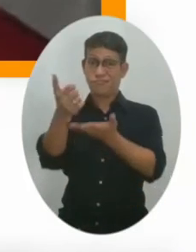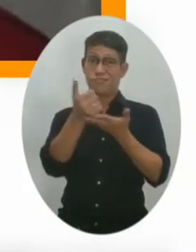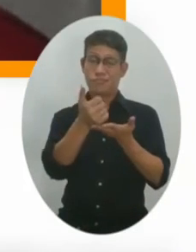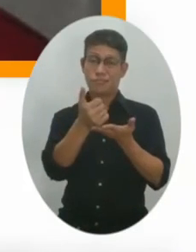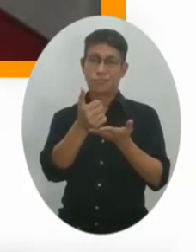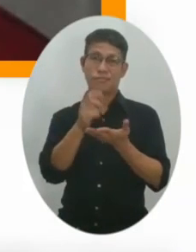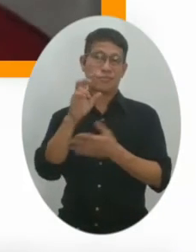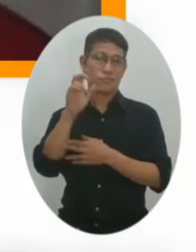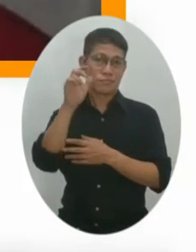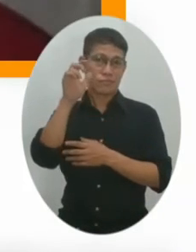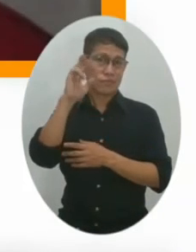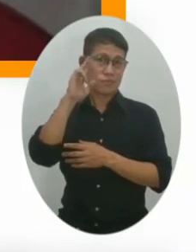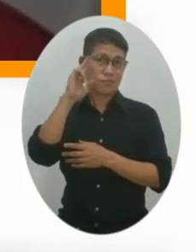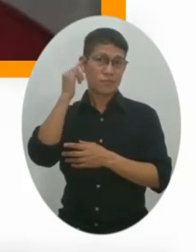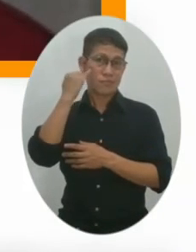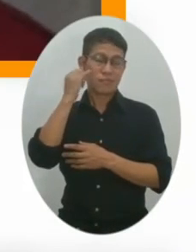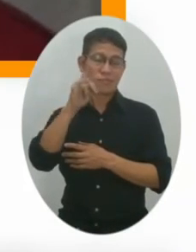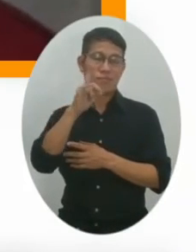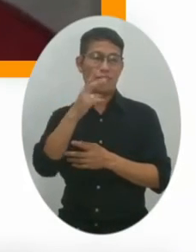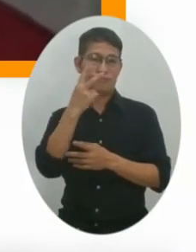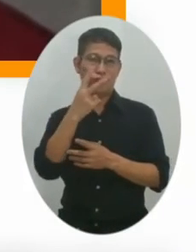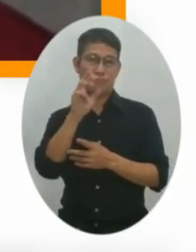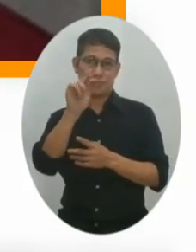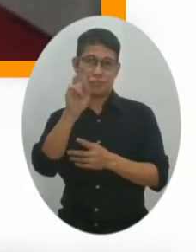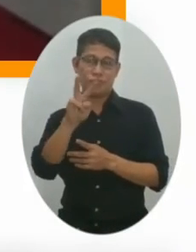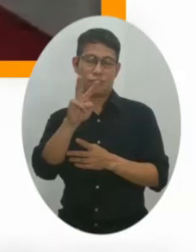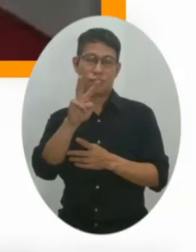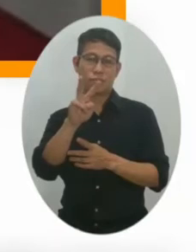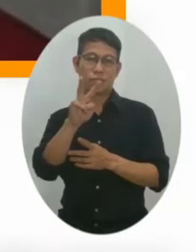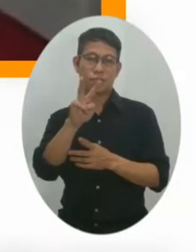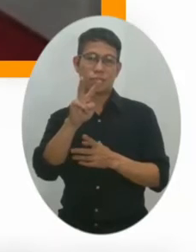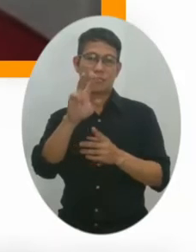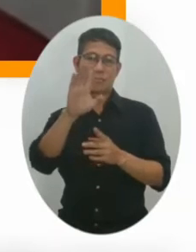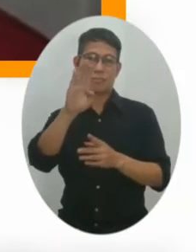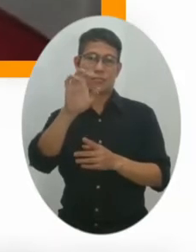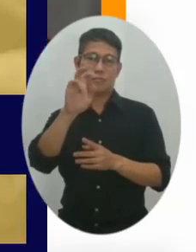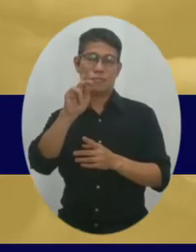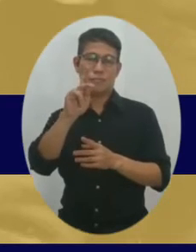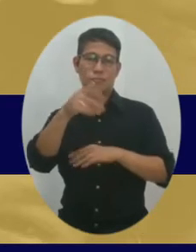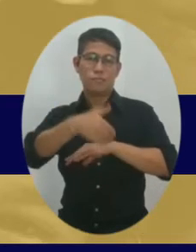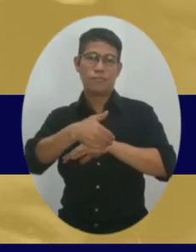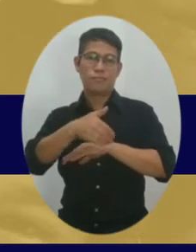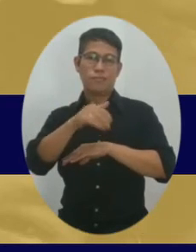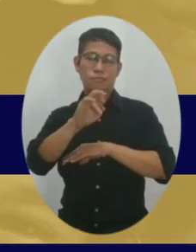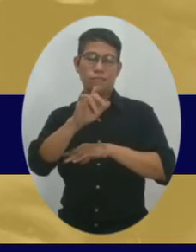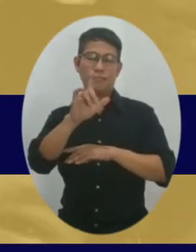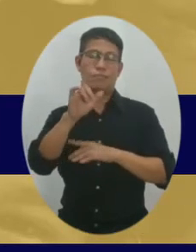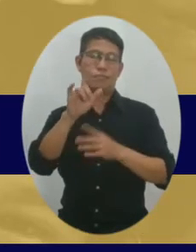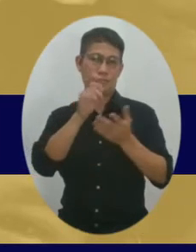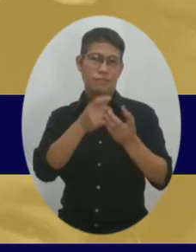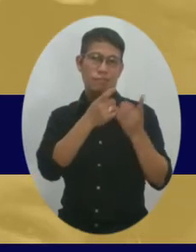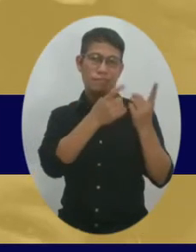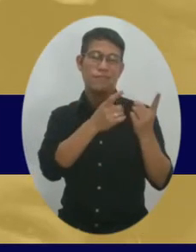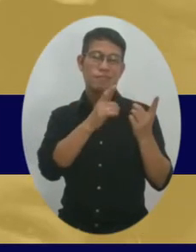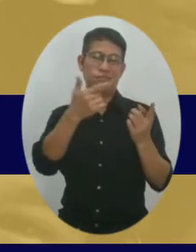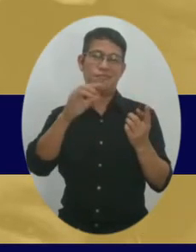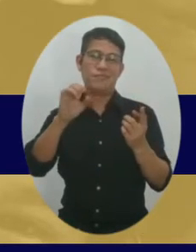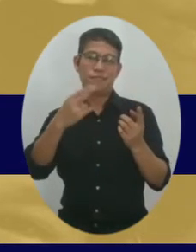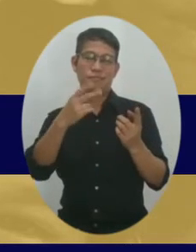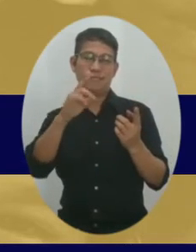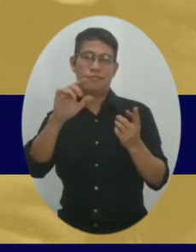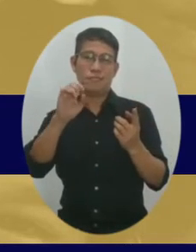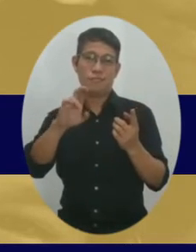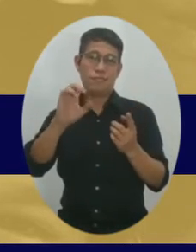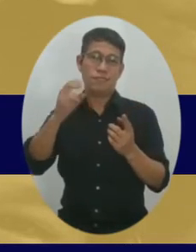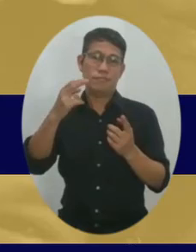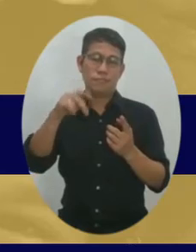Para sa mga nais tumulong kay RJ Aringo, nasa screen natin ang mga bank accounts natin. Pwede rin kayo mag-donate sa pamamagitan